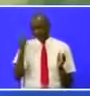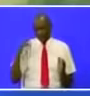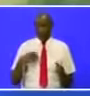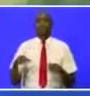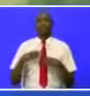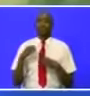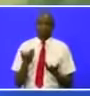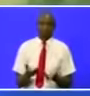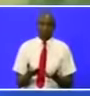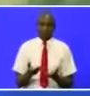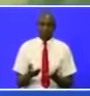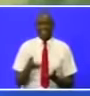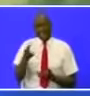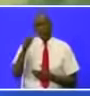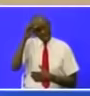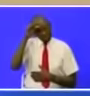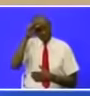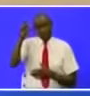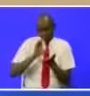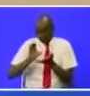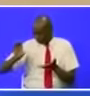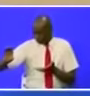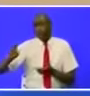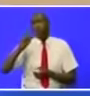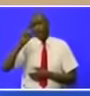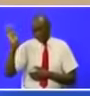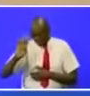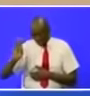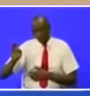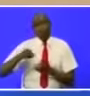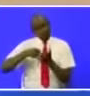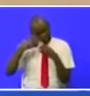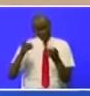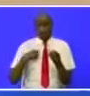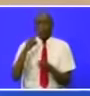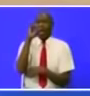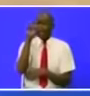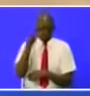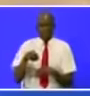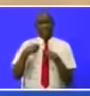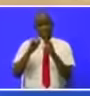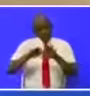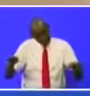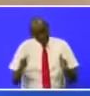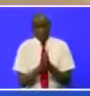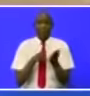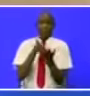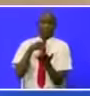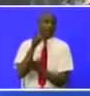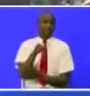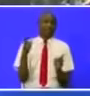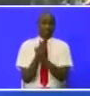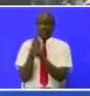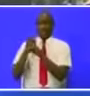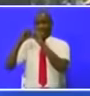to be seen to be done. February mwaka huu serikali ilitenga shilingi bilioni moja za kurejesha makao wakimbizi wa ndani kwa ndani waliosalia kwenye kambi